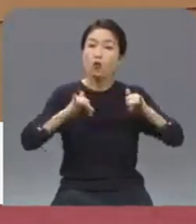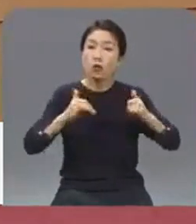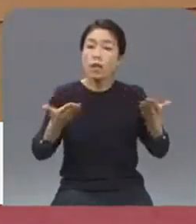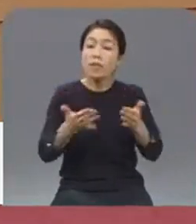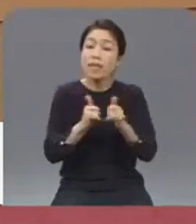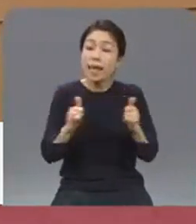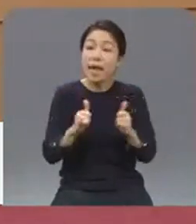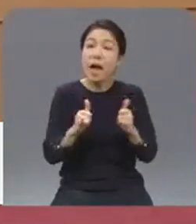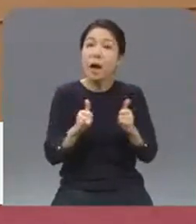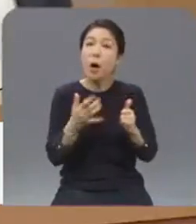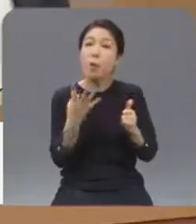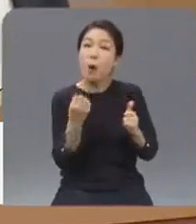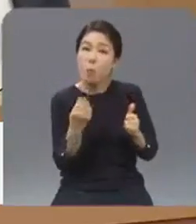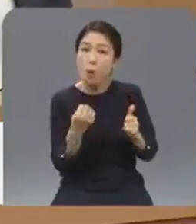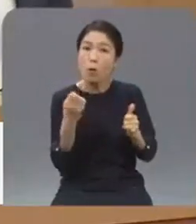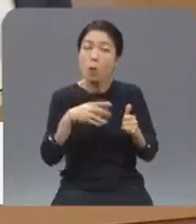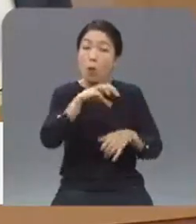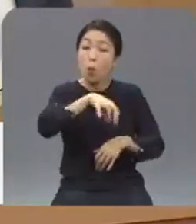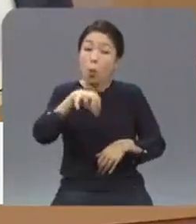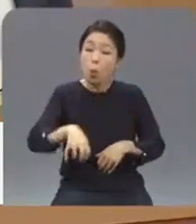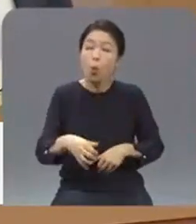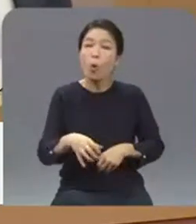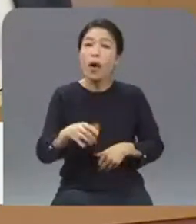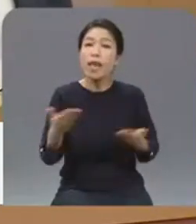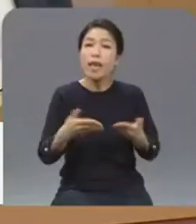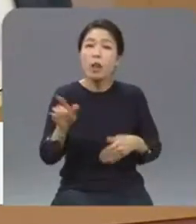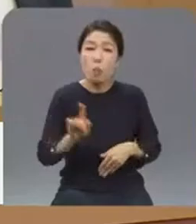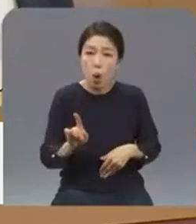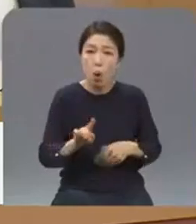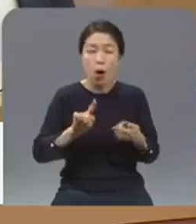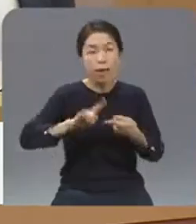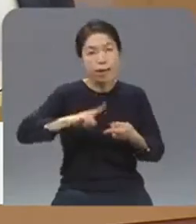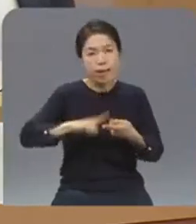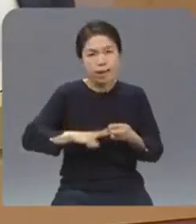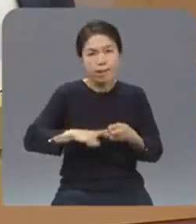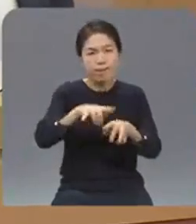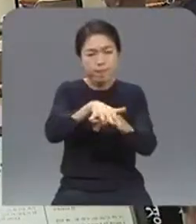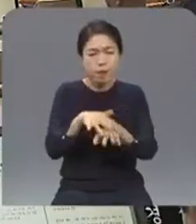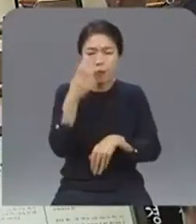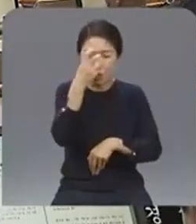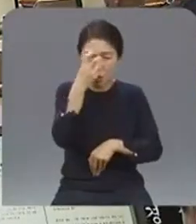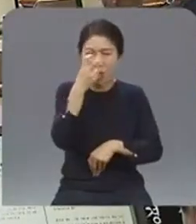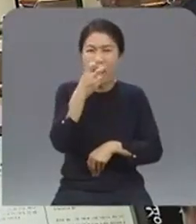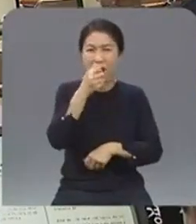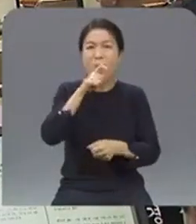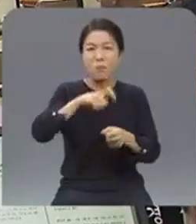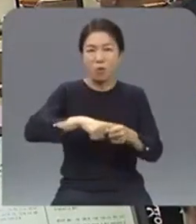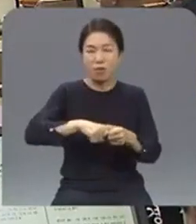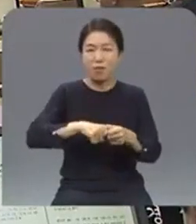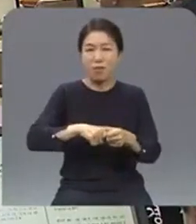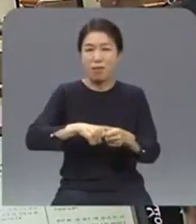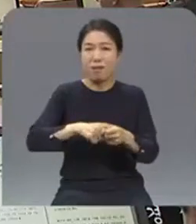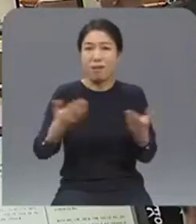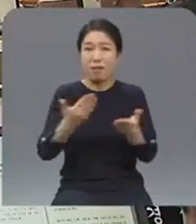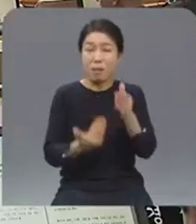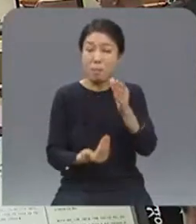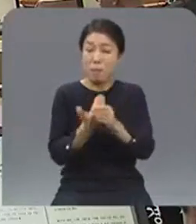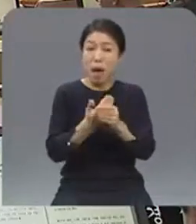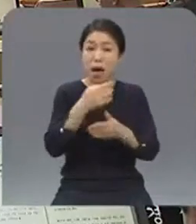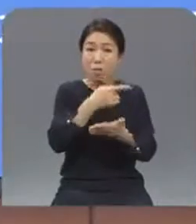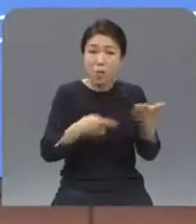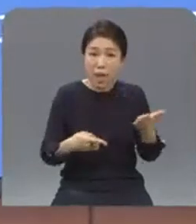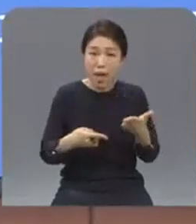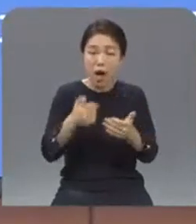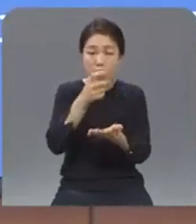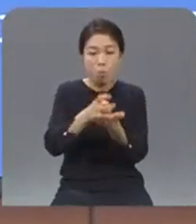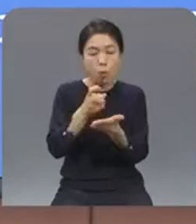일을 하는지 파악해 노동 환경 실태를 체계적으로 조사하자는 겁니다. 산재 피해 등의 경우 법률 상담을